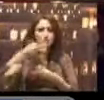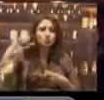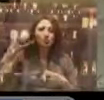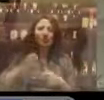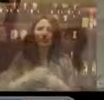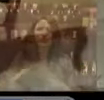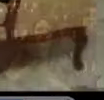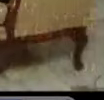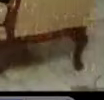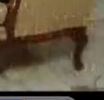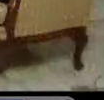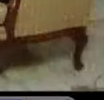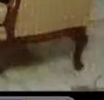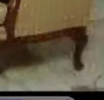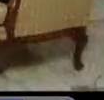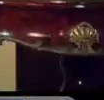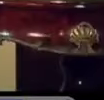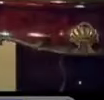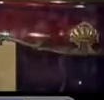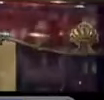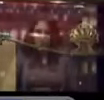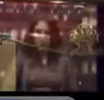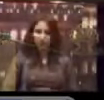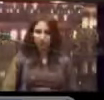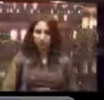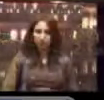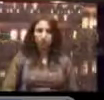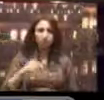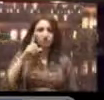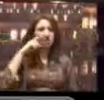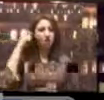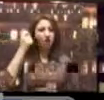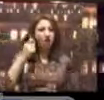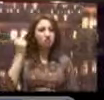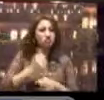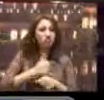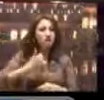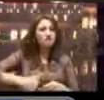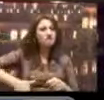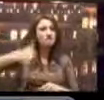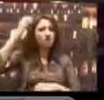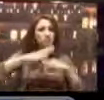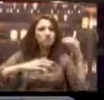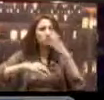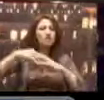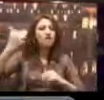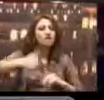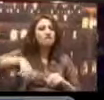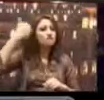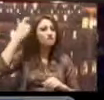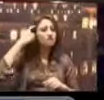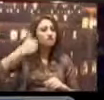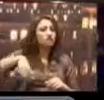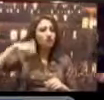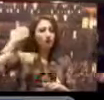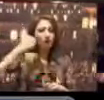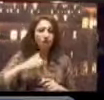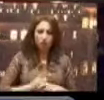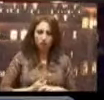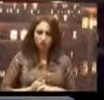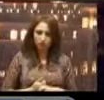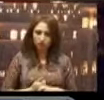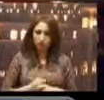لوحدها قد ايه الراجل ده كان محترف جدا جدا في شغله، قد ايه عنده حتت بصراحه ما